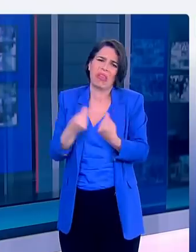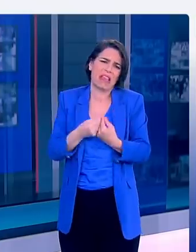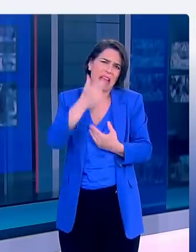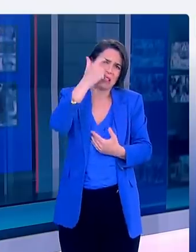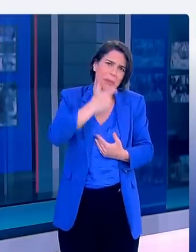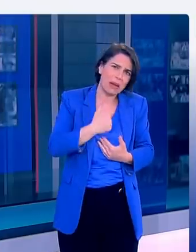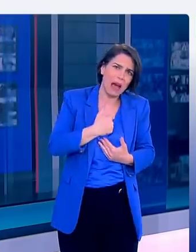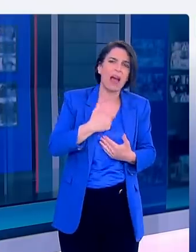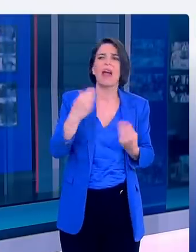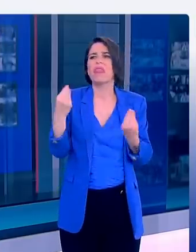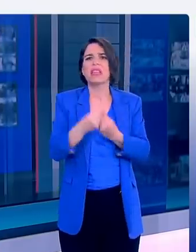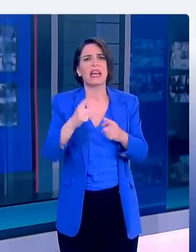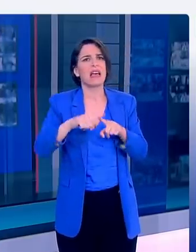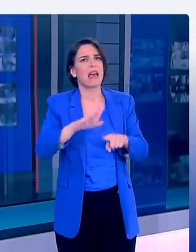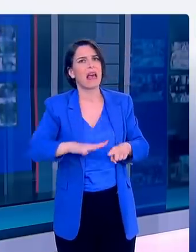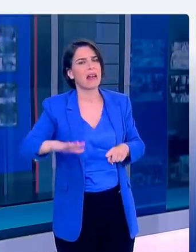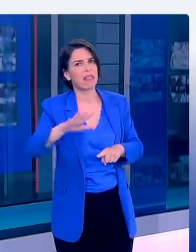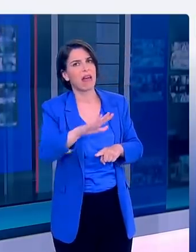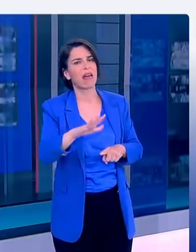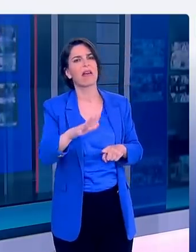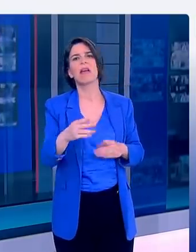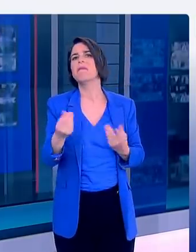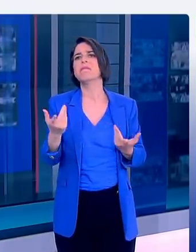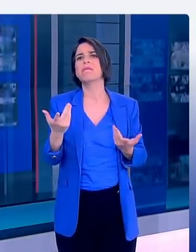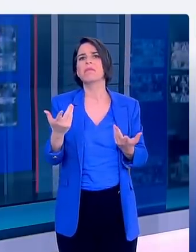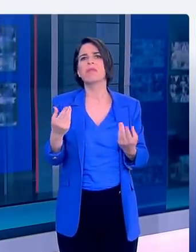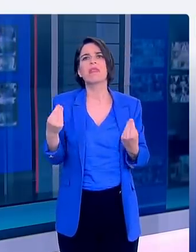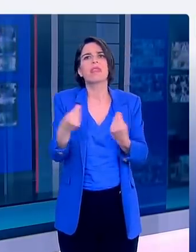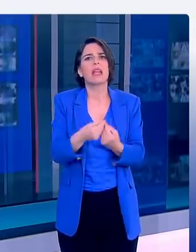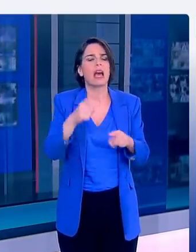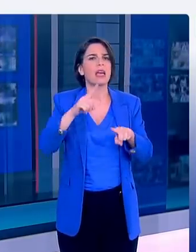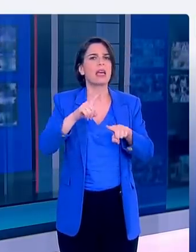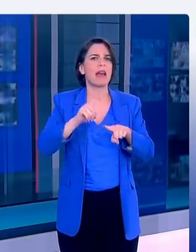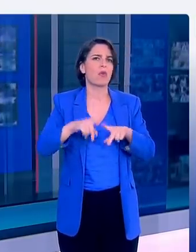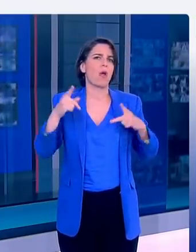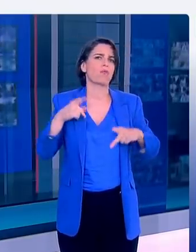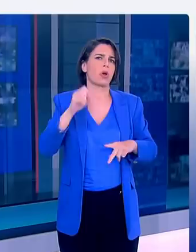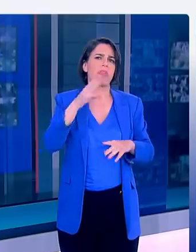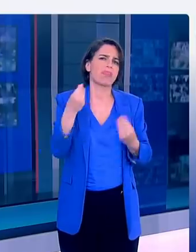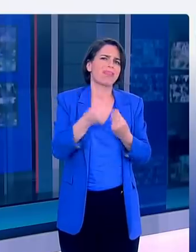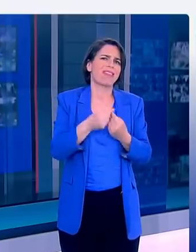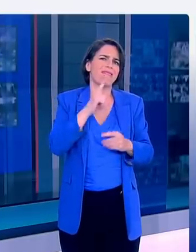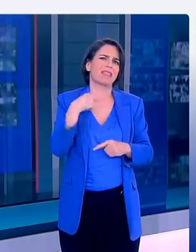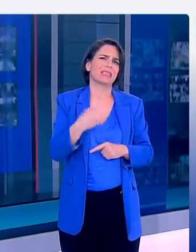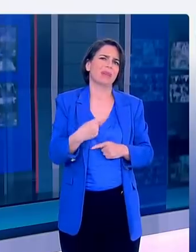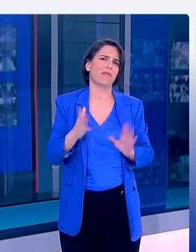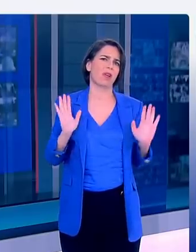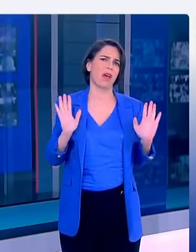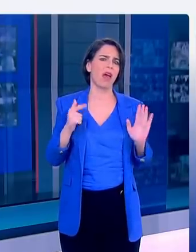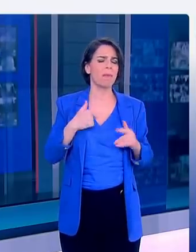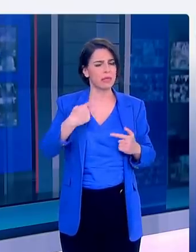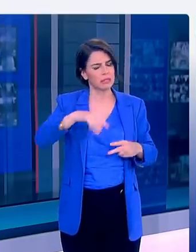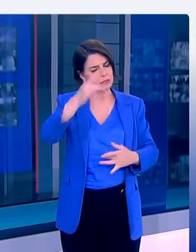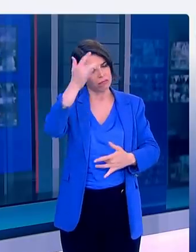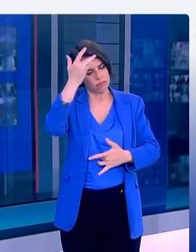μένα, δεν ταιριάζει στη χώρα, δεν ταιριάζει στο Υπουργείο Εξωτερικών. Έχουμε την